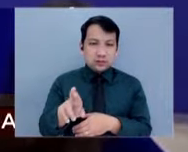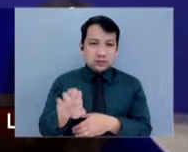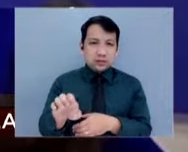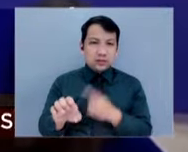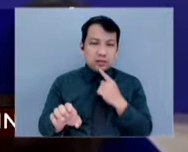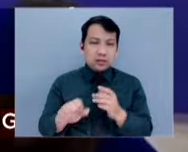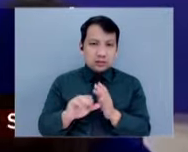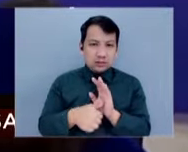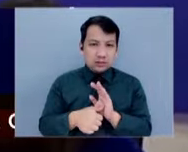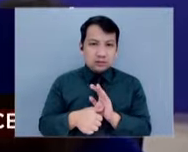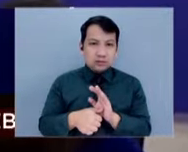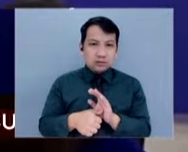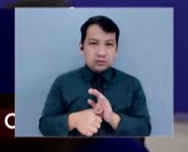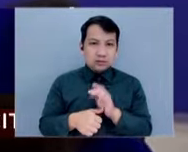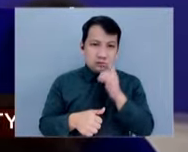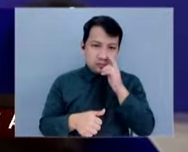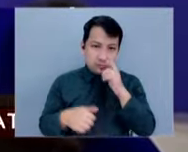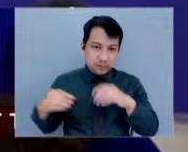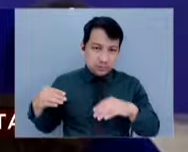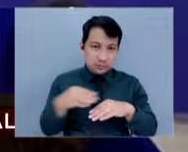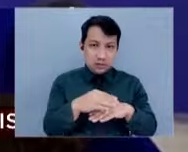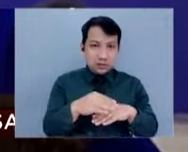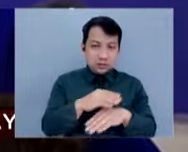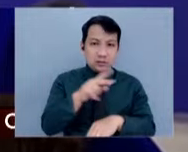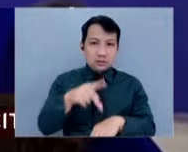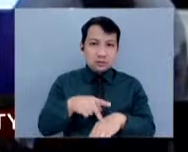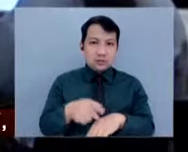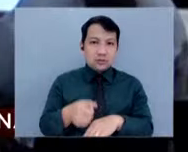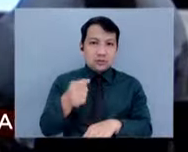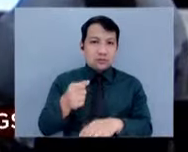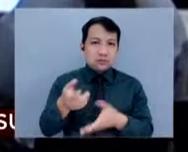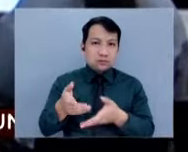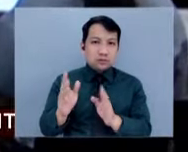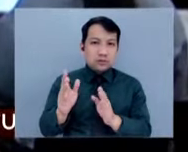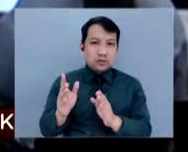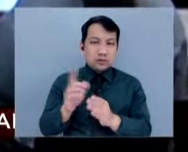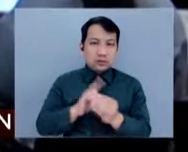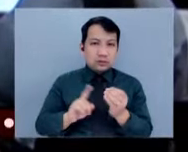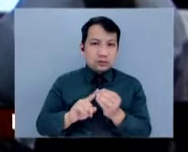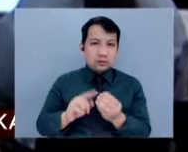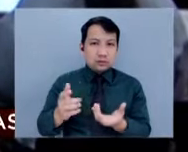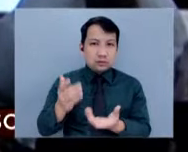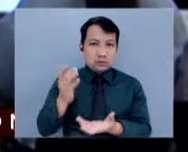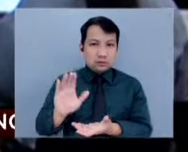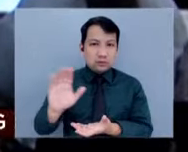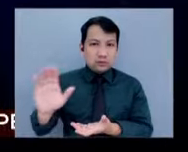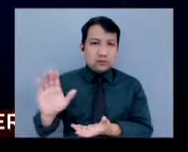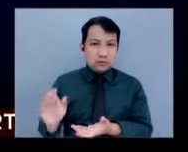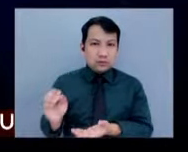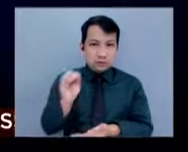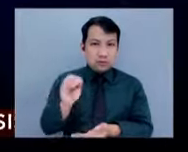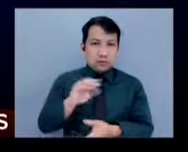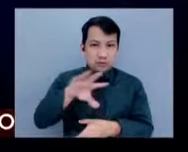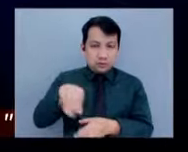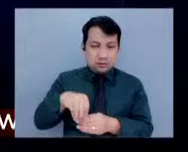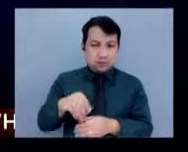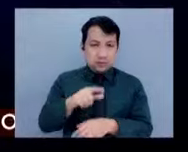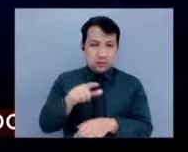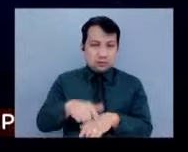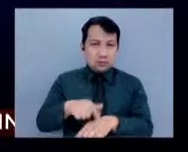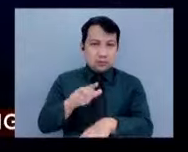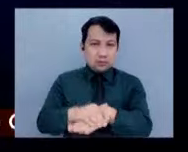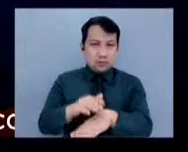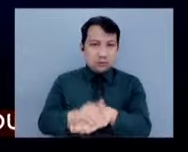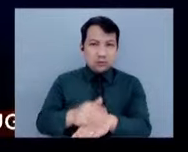China nang hihimasok ang Pilipinas ng walang pahintulot sa kanila raw ang teritoryo. Banta pa nila